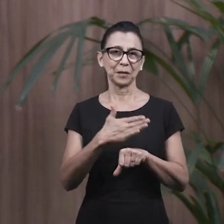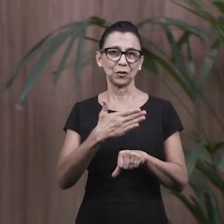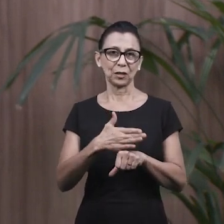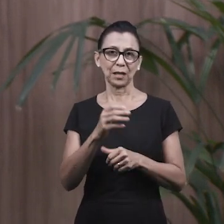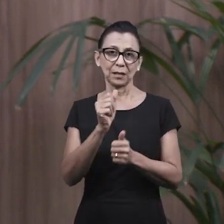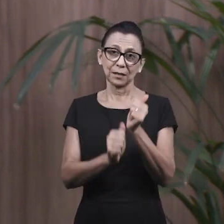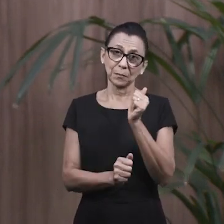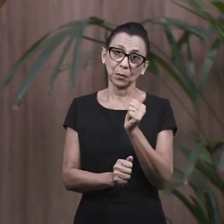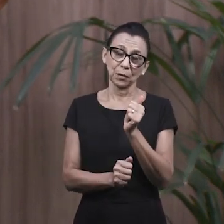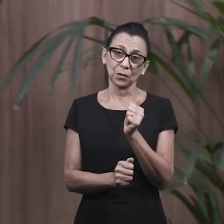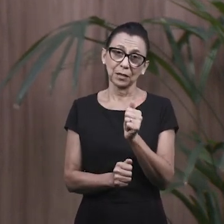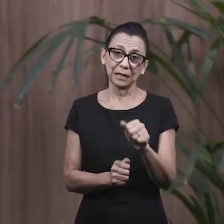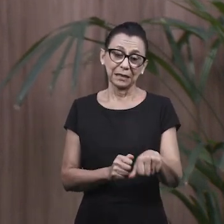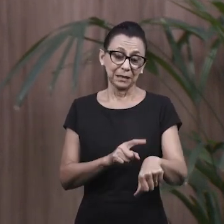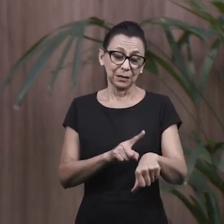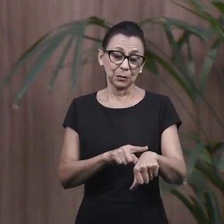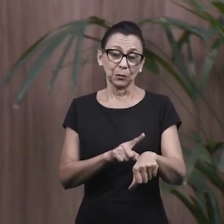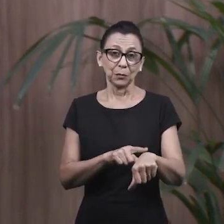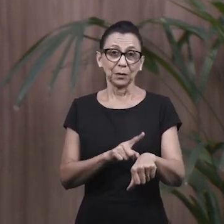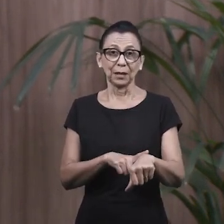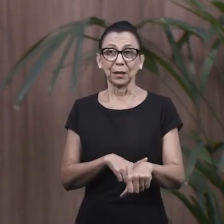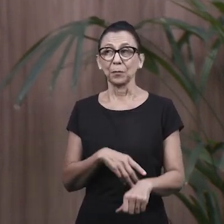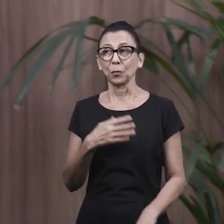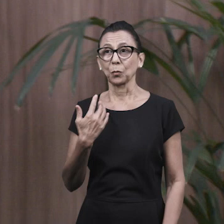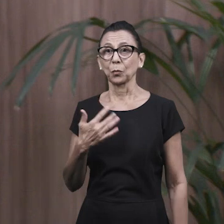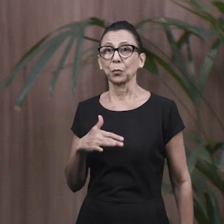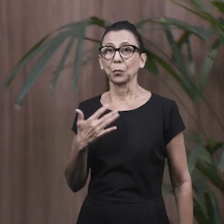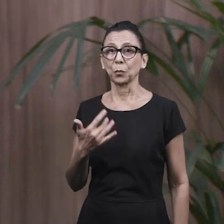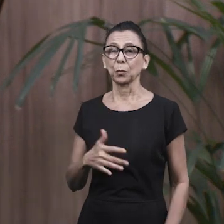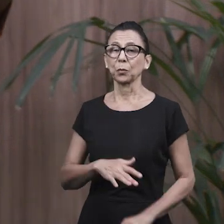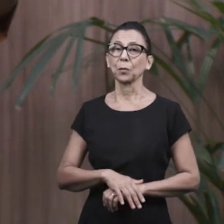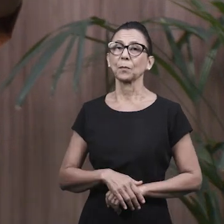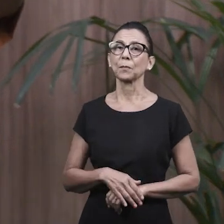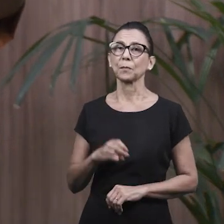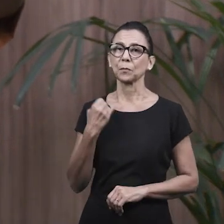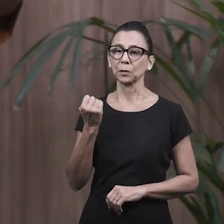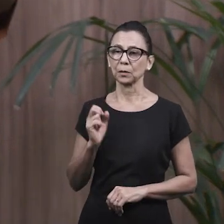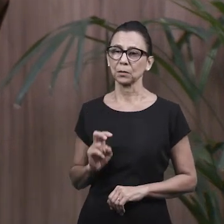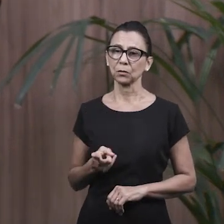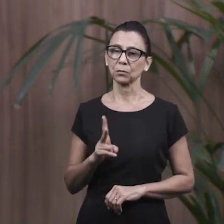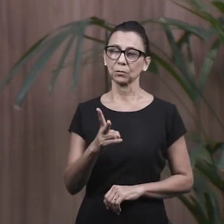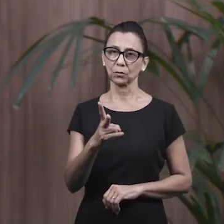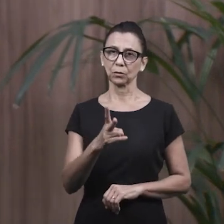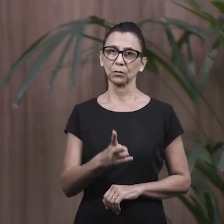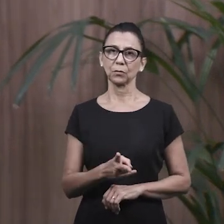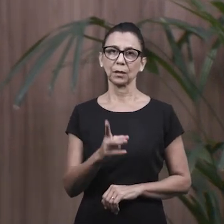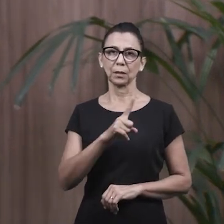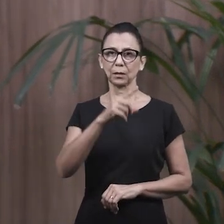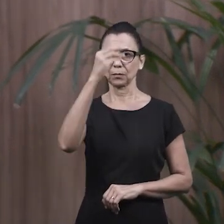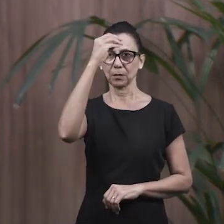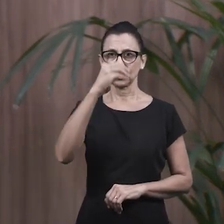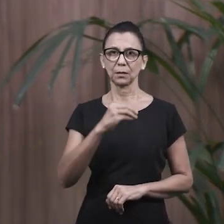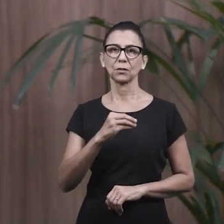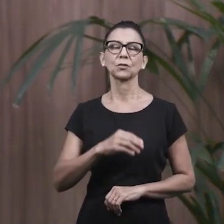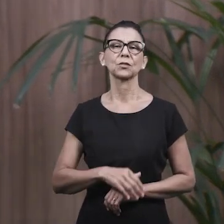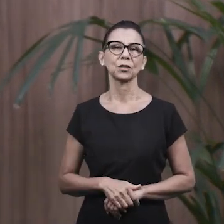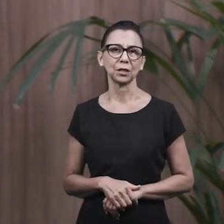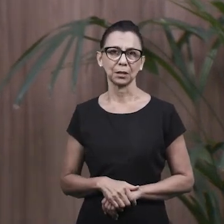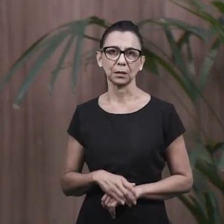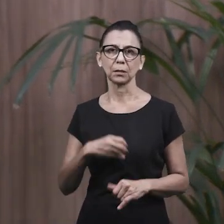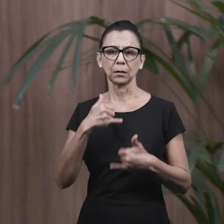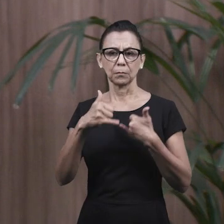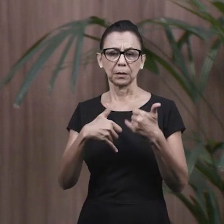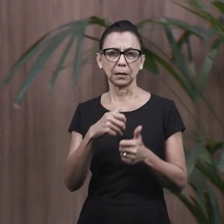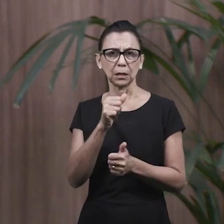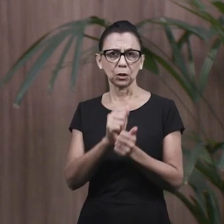si le temps est peu, l'intensité doit être grande. Nous sommes en train de traiter de la relation avec le jeu qui nous